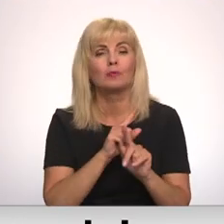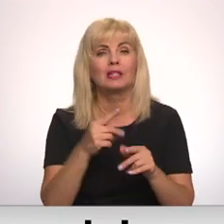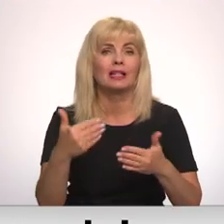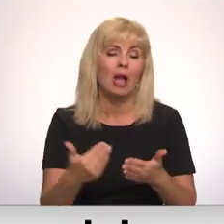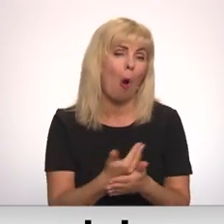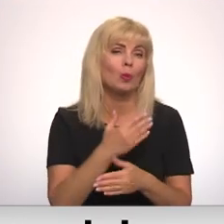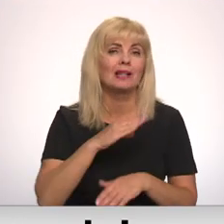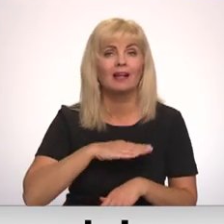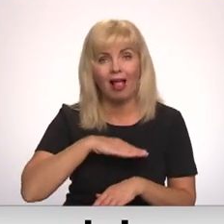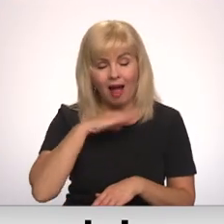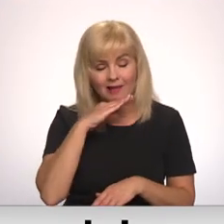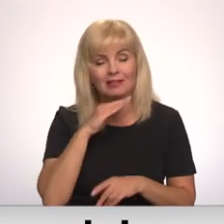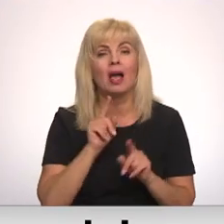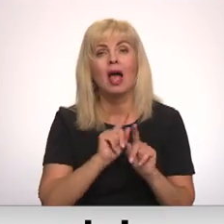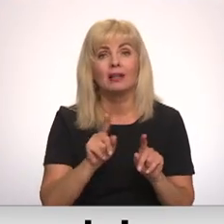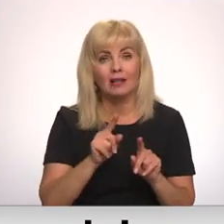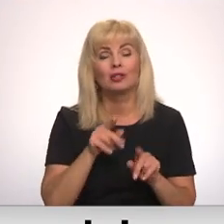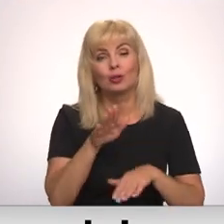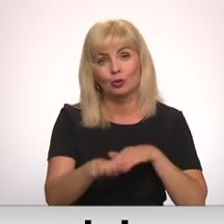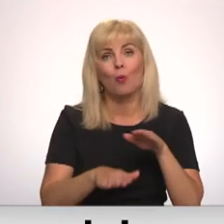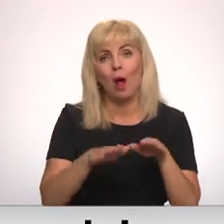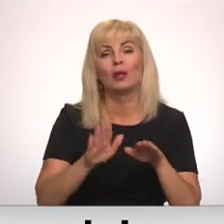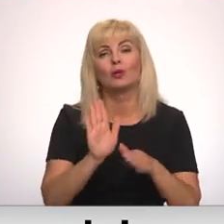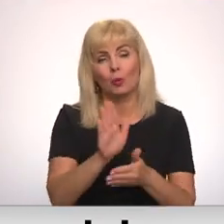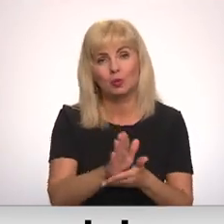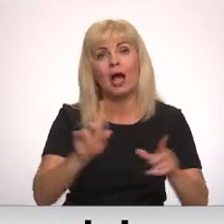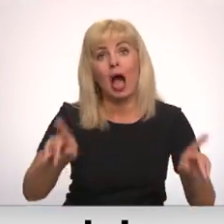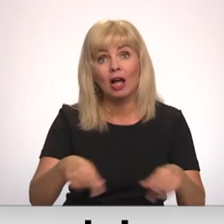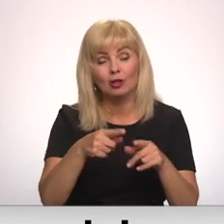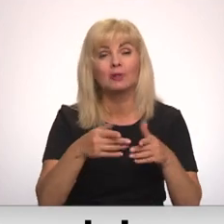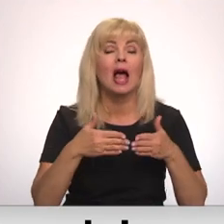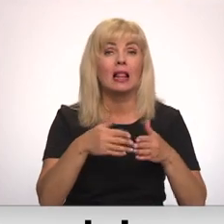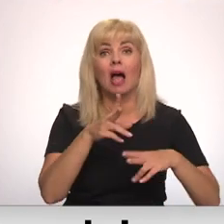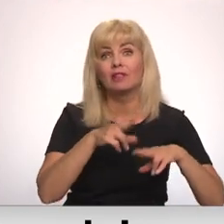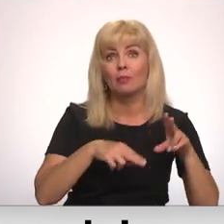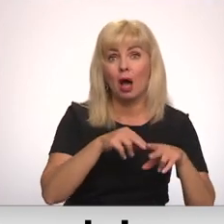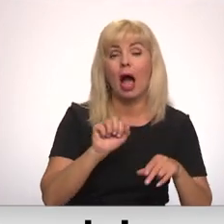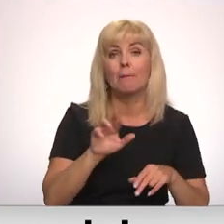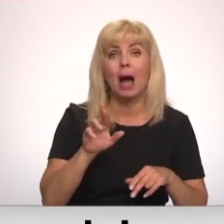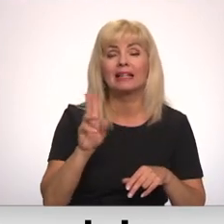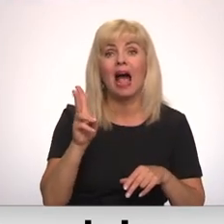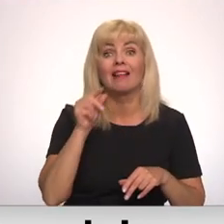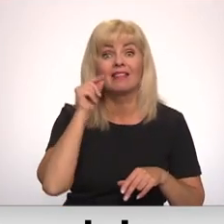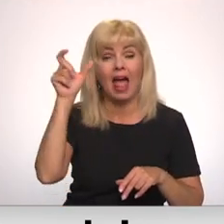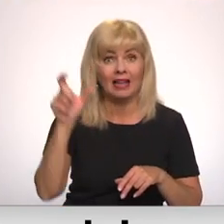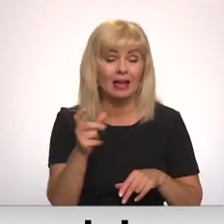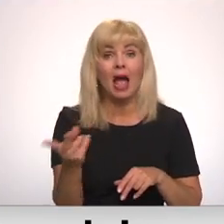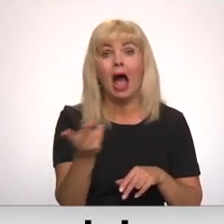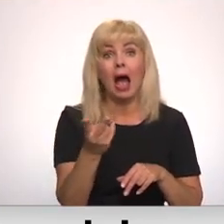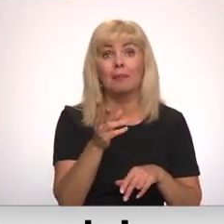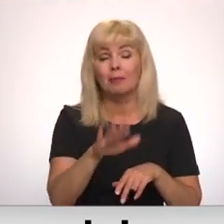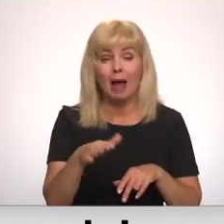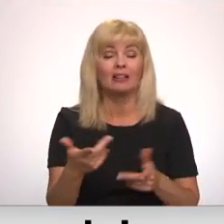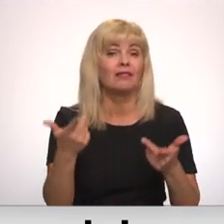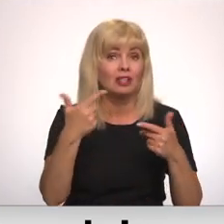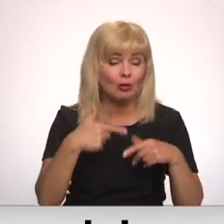jaunās klases, un tas ir solis uz attīstību. Laivas būvnieks Amandas un Kārļa tētis, kas abiem bērniem visu šo